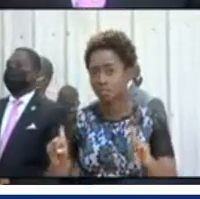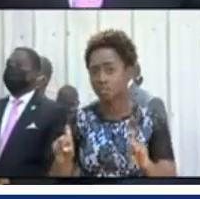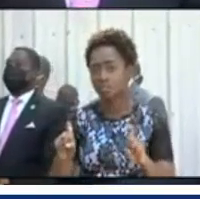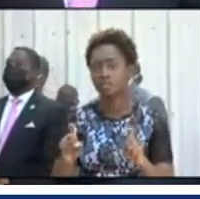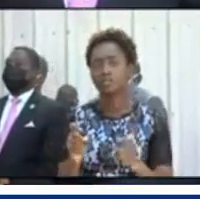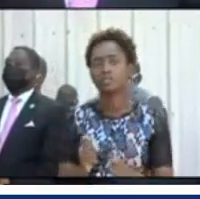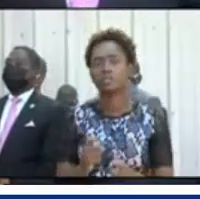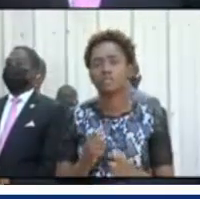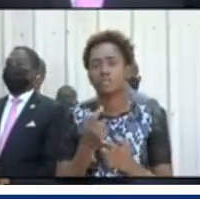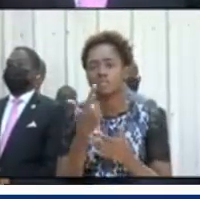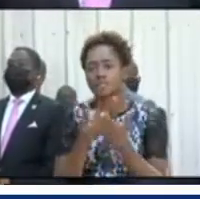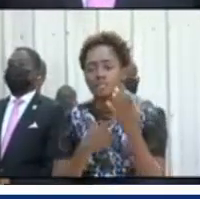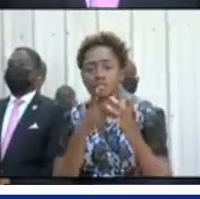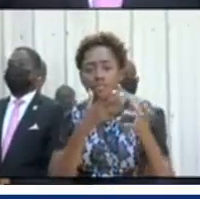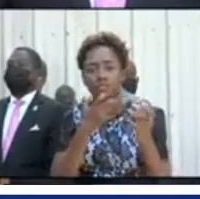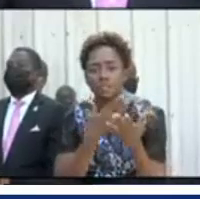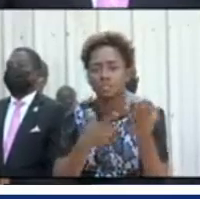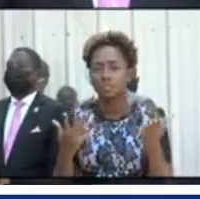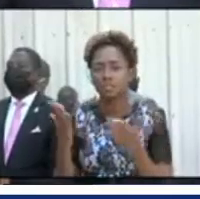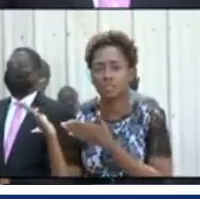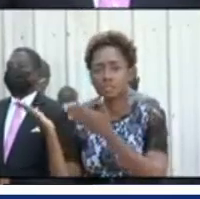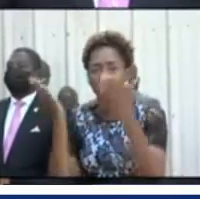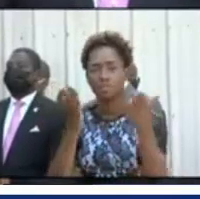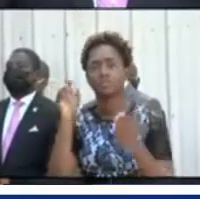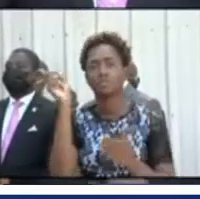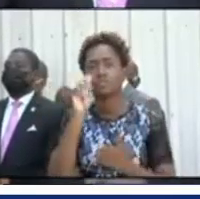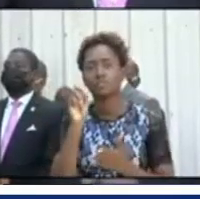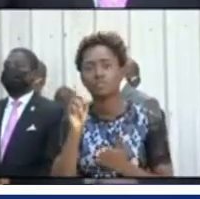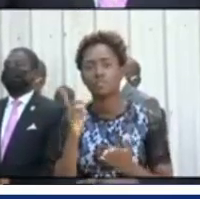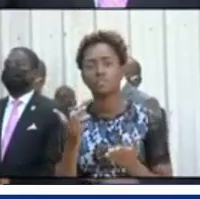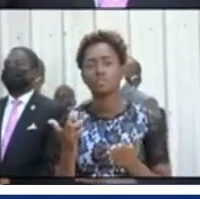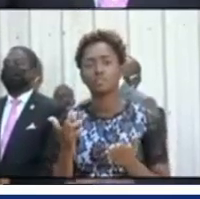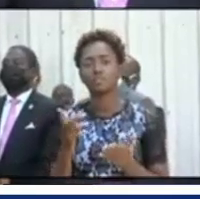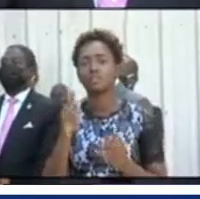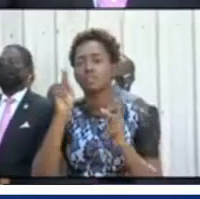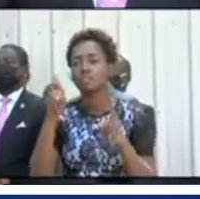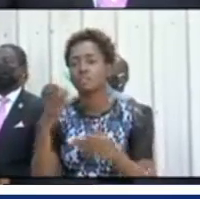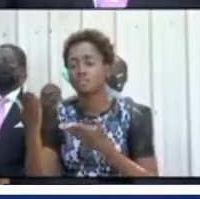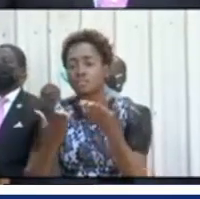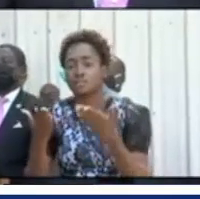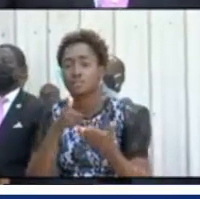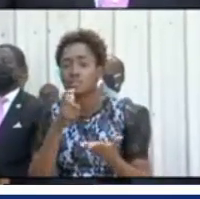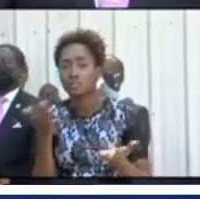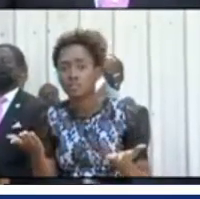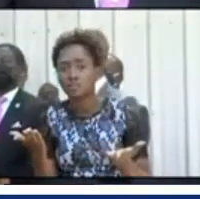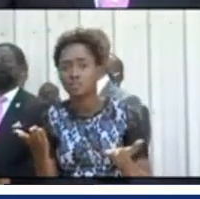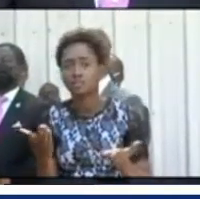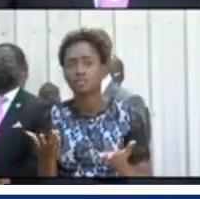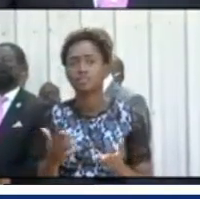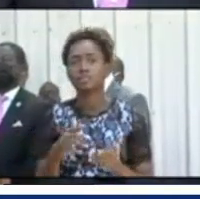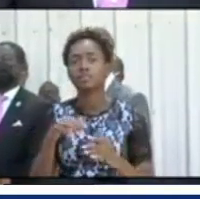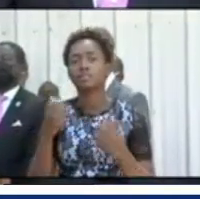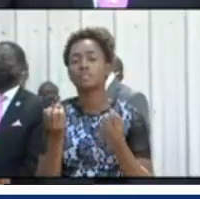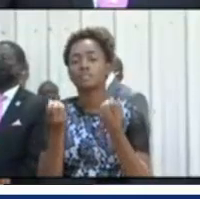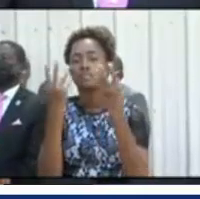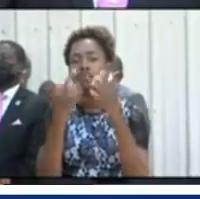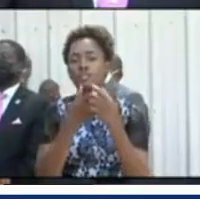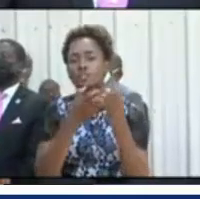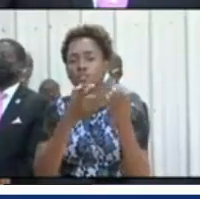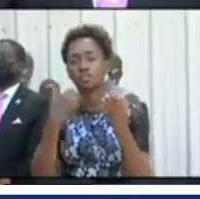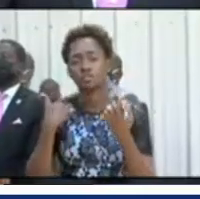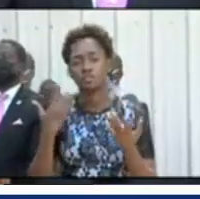de armes que compagnie ça ont importé, qui côté yo est, qui est-ce qui observe avec yo et qui quantité munitions tout pour nous comparer